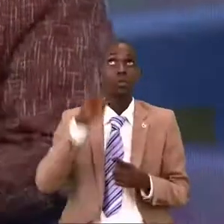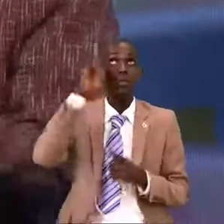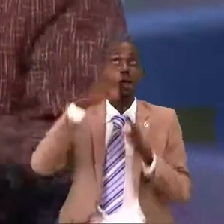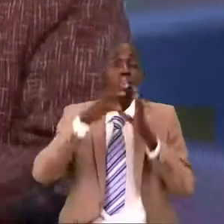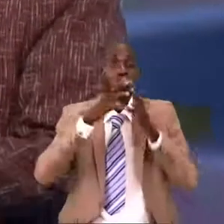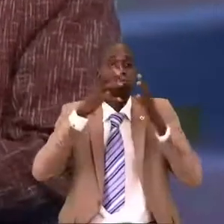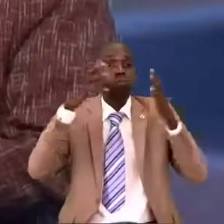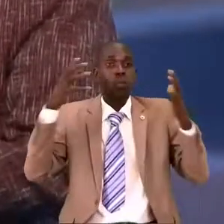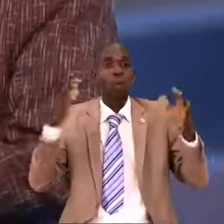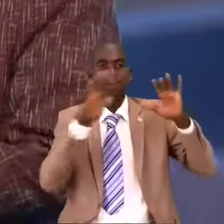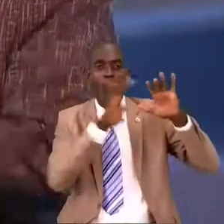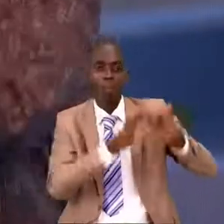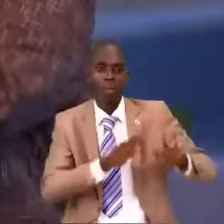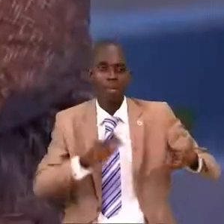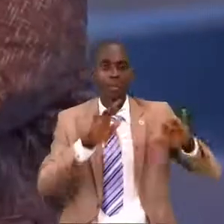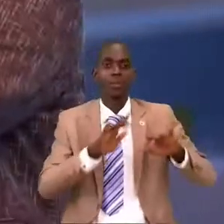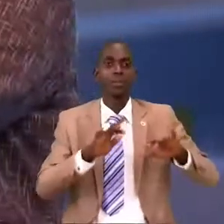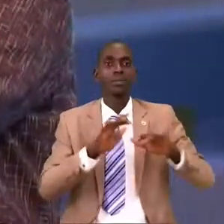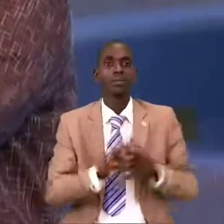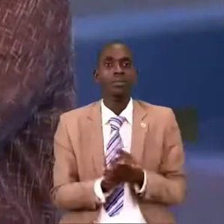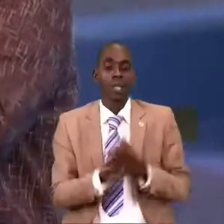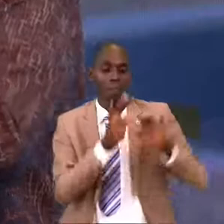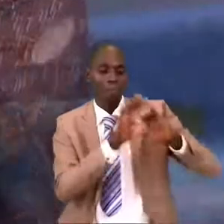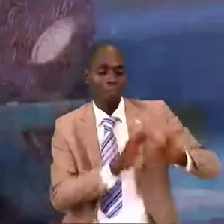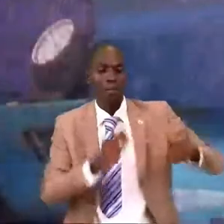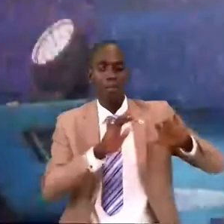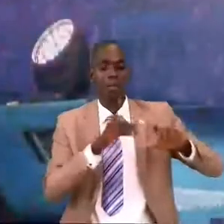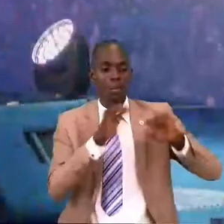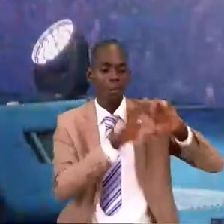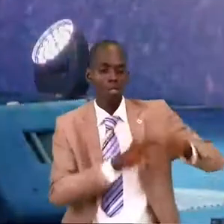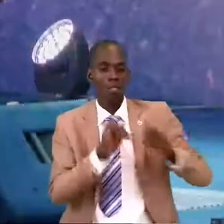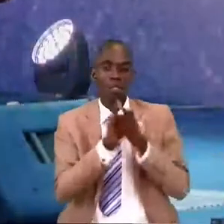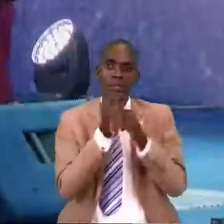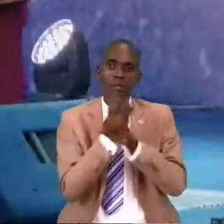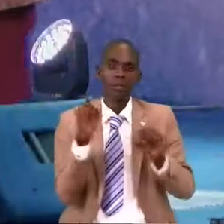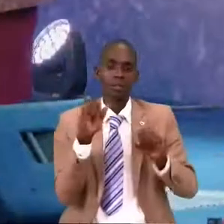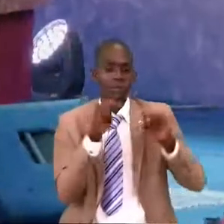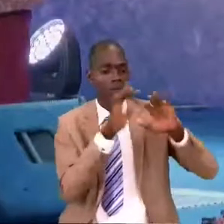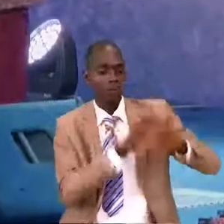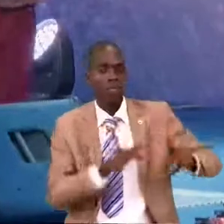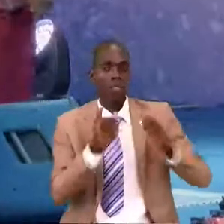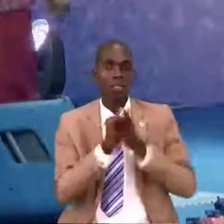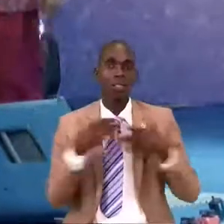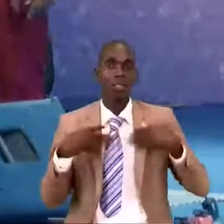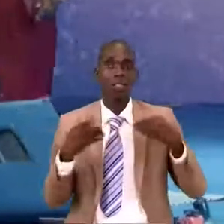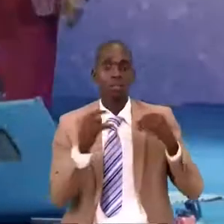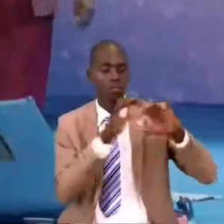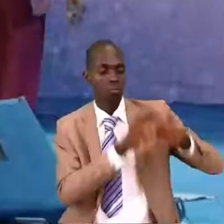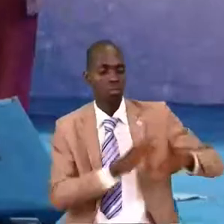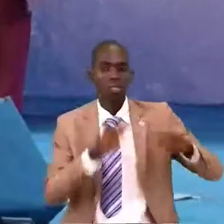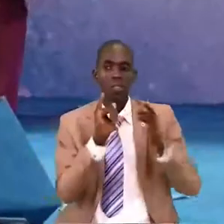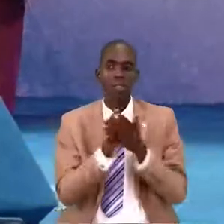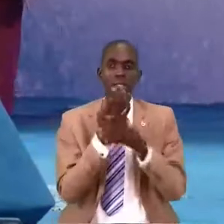la miséricorde qui sauve, la miséricorde qui guérit, la miséricorde qui délivre, la miséricorde qui accomplit